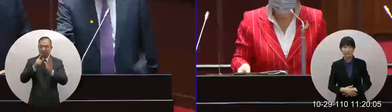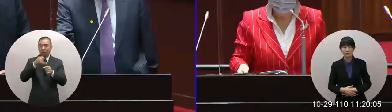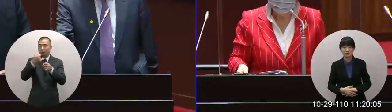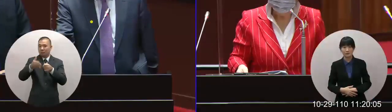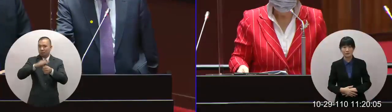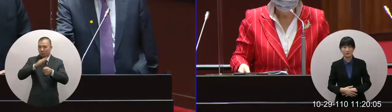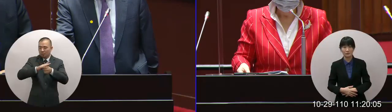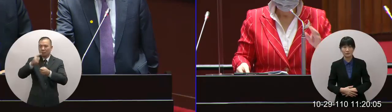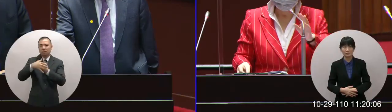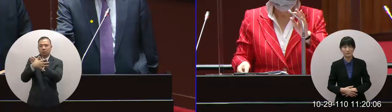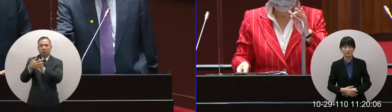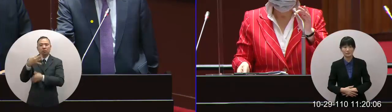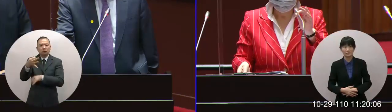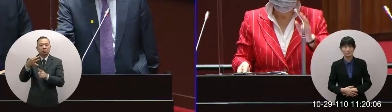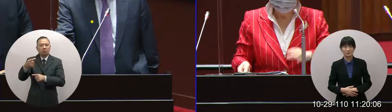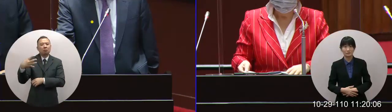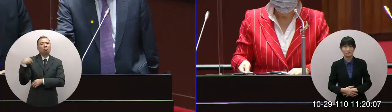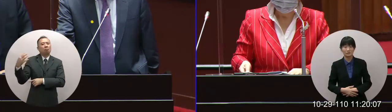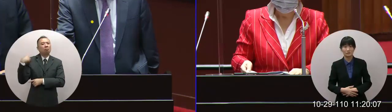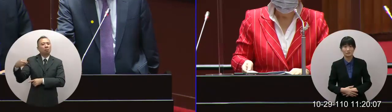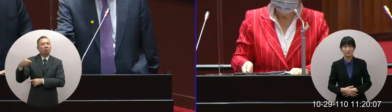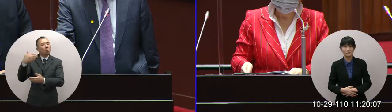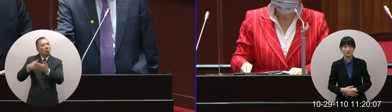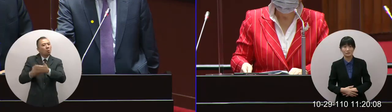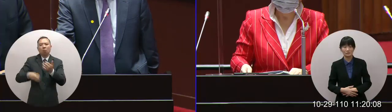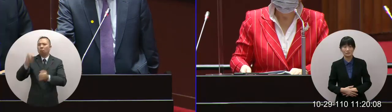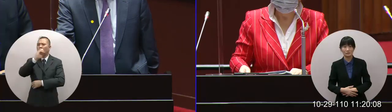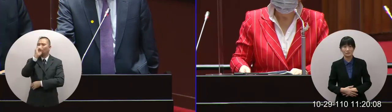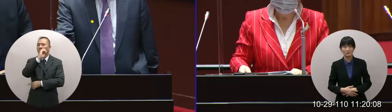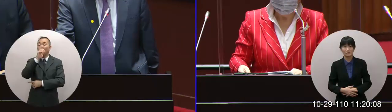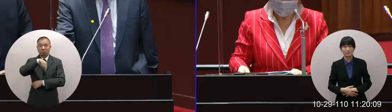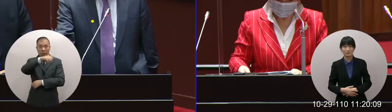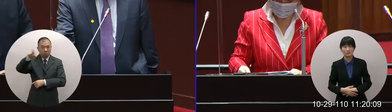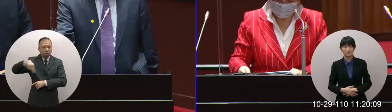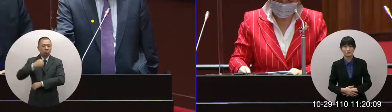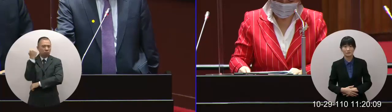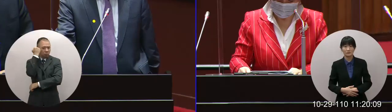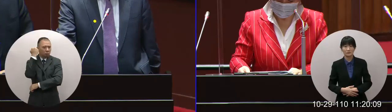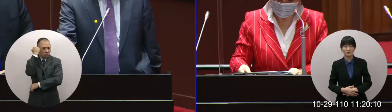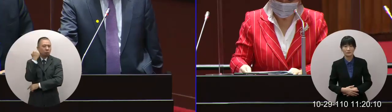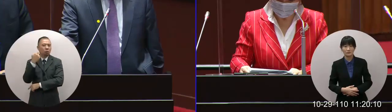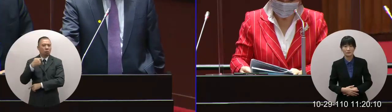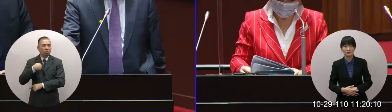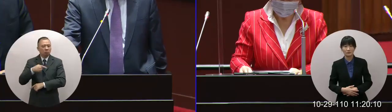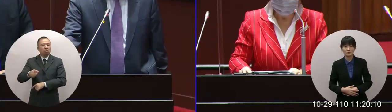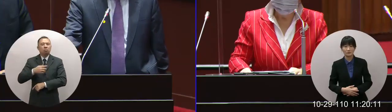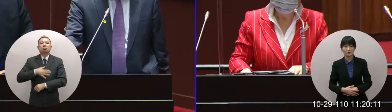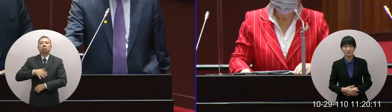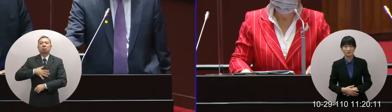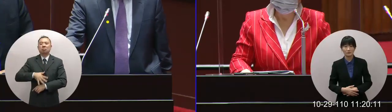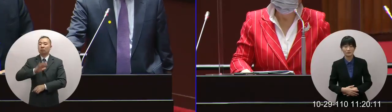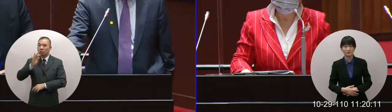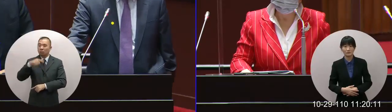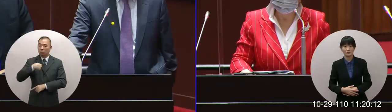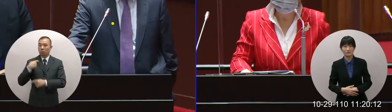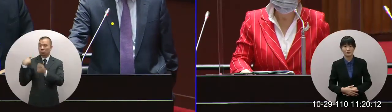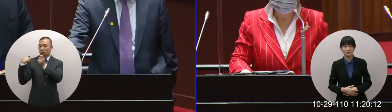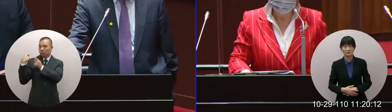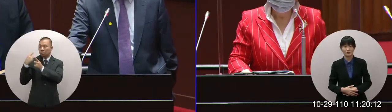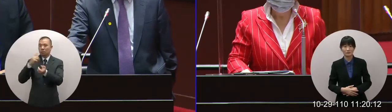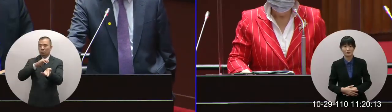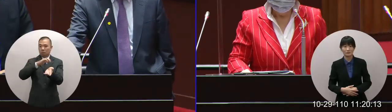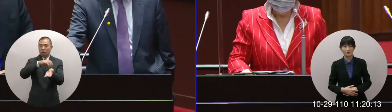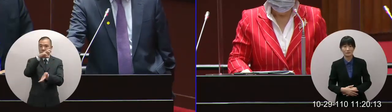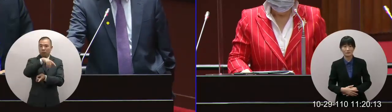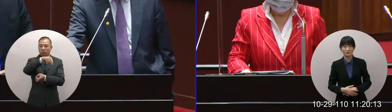励金没有少过，大家很辛苦，我们也体谅。好，那进来我们刚刚通过对医院的哈基本